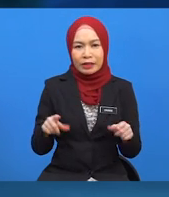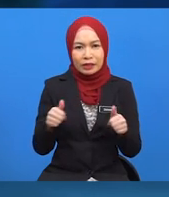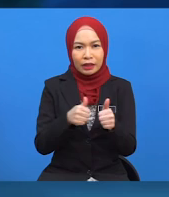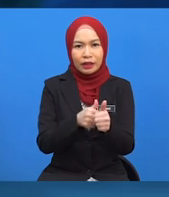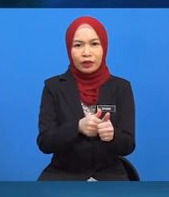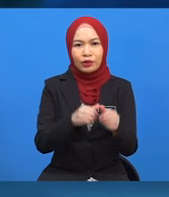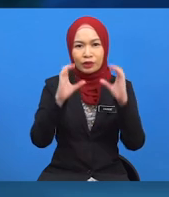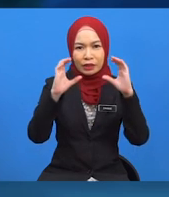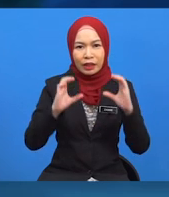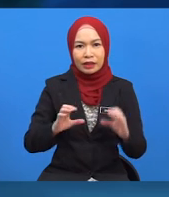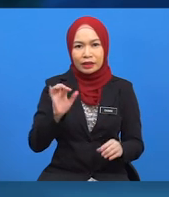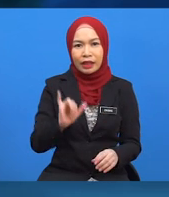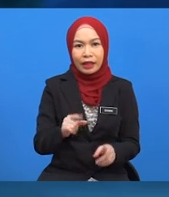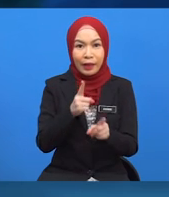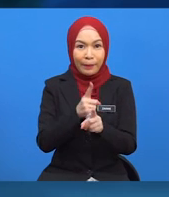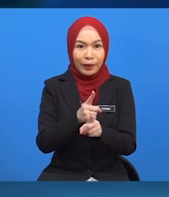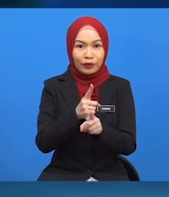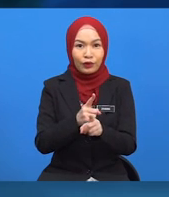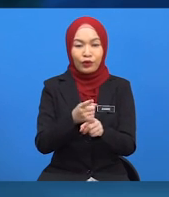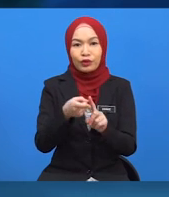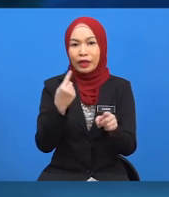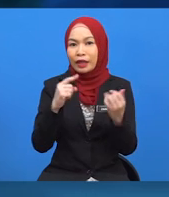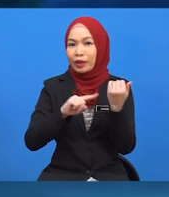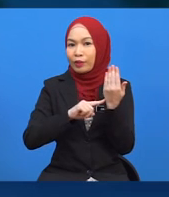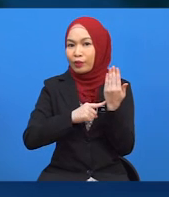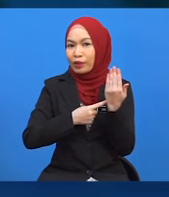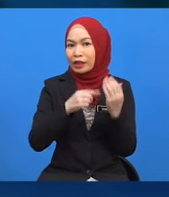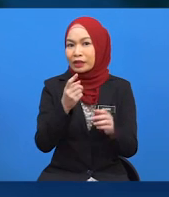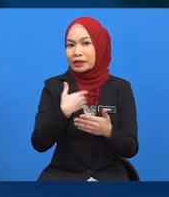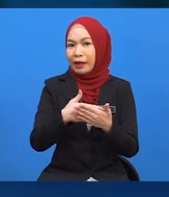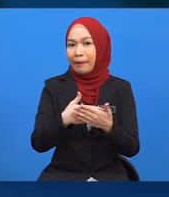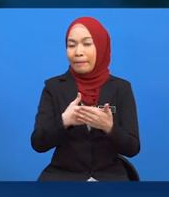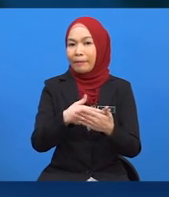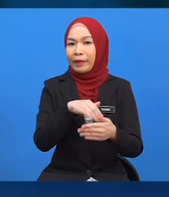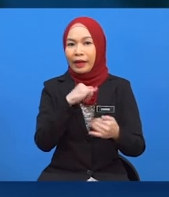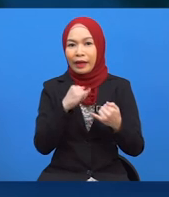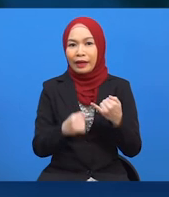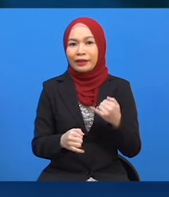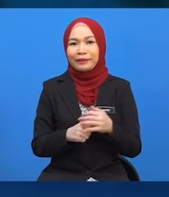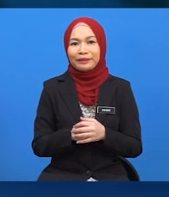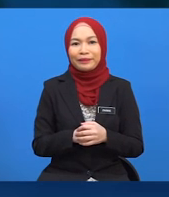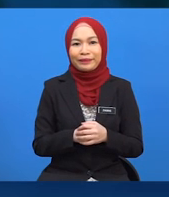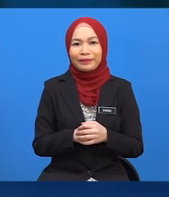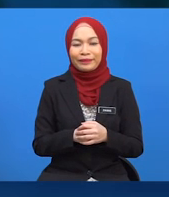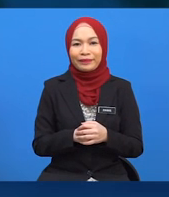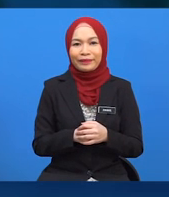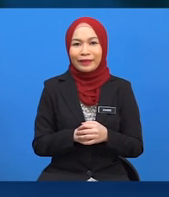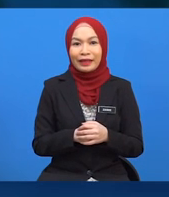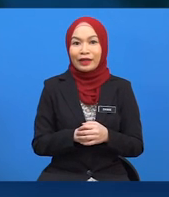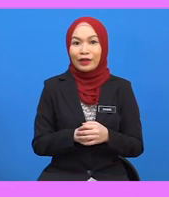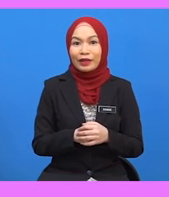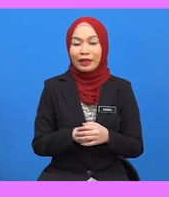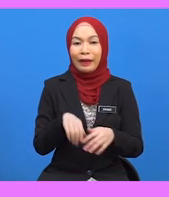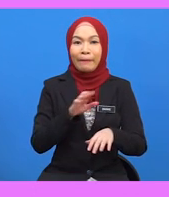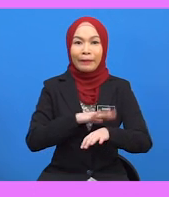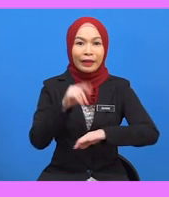langkah-langkah yang betul dari mula sehinggalah pakaian selesai dicuci. Pada episod ini, murid-murid diharap